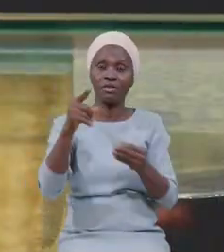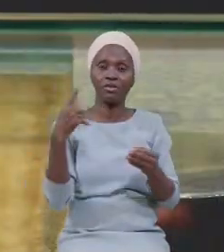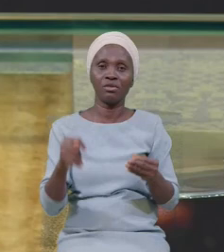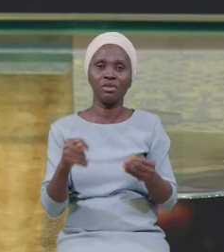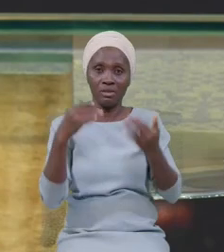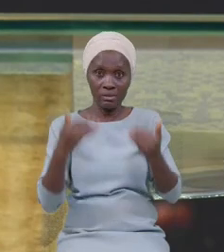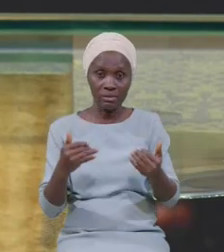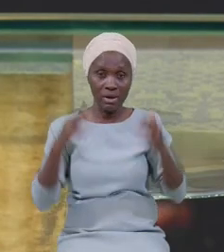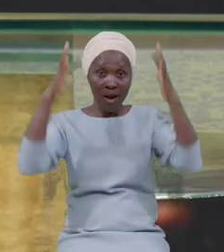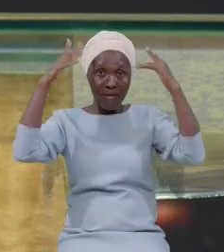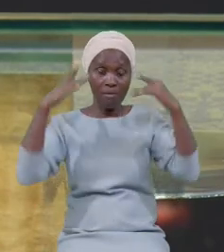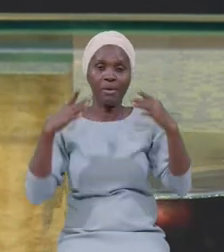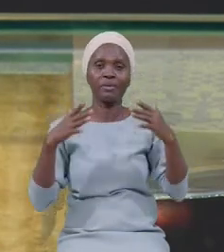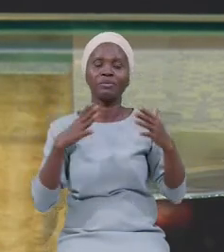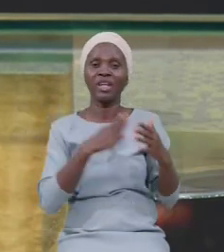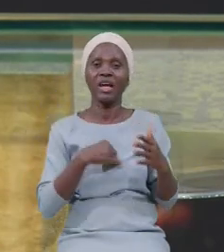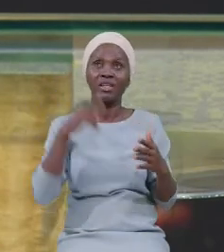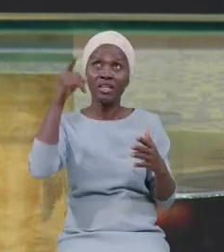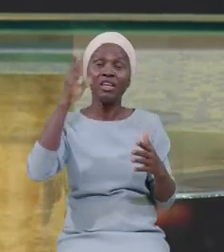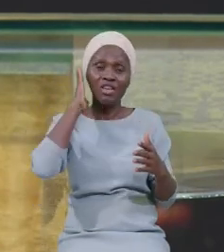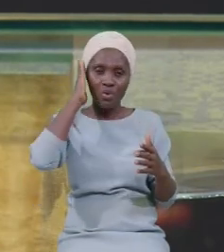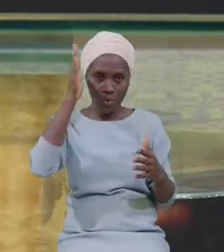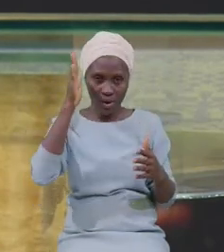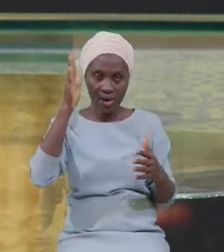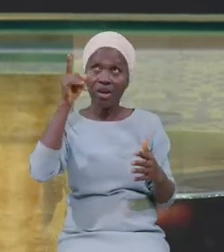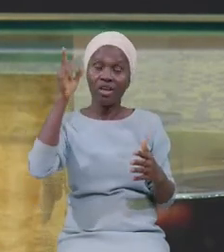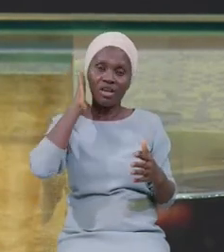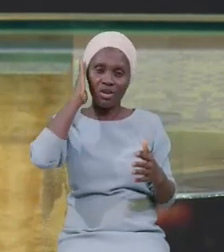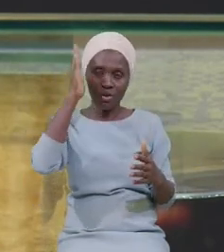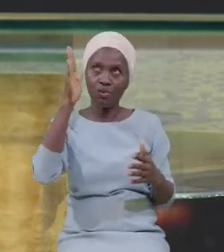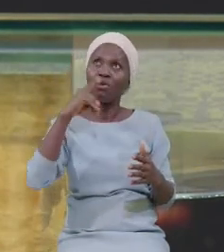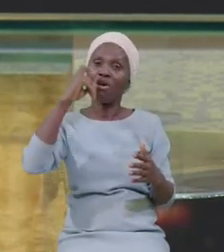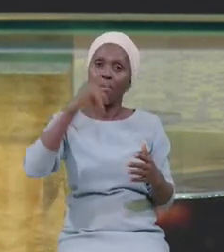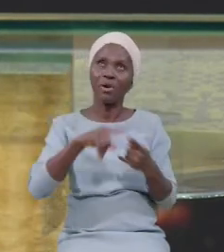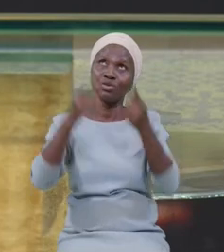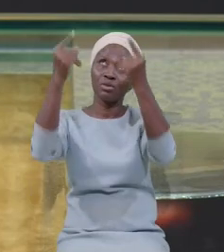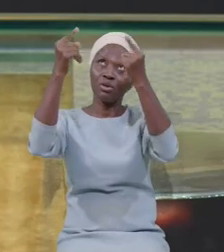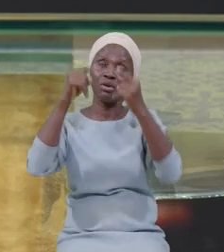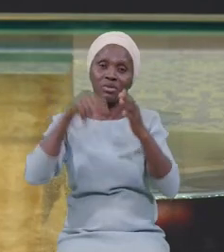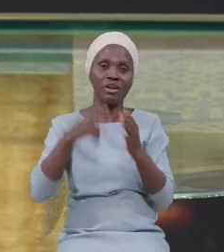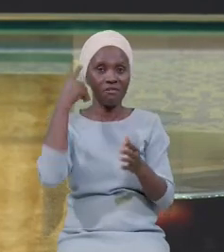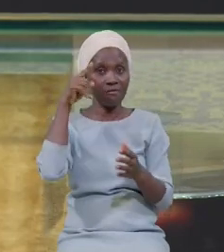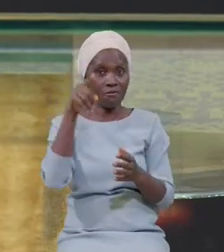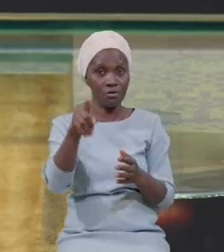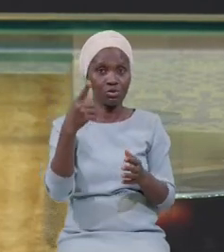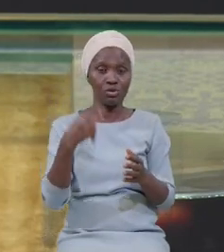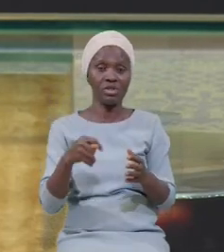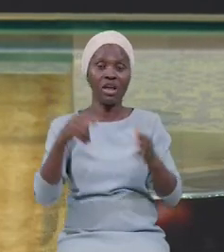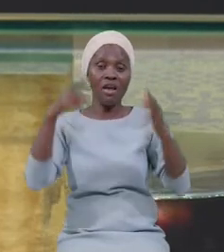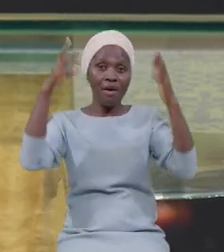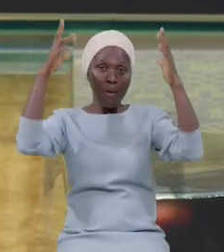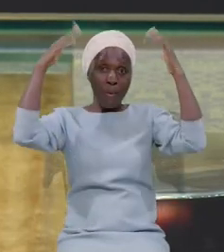votre Dieu, car il vous donnera la pluie en son temps, il vous enverra la pluie de la première et de l'arrière